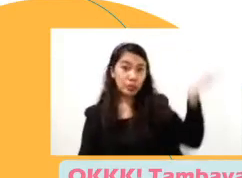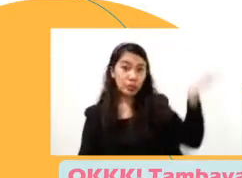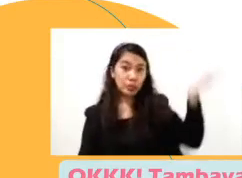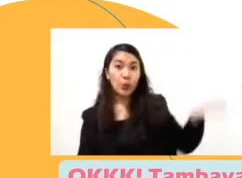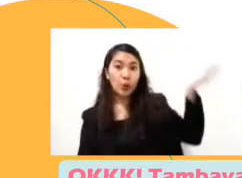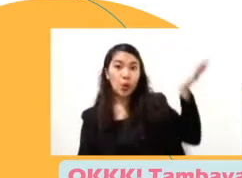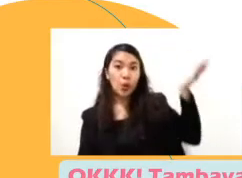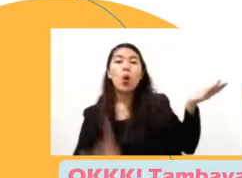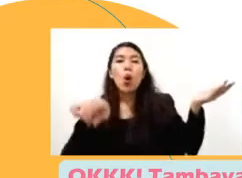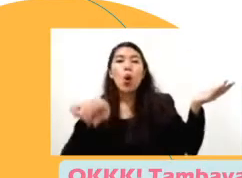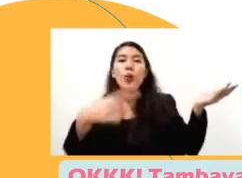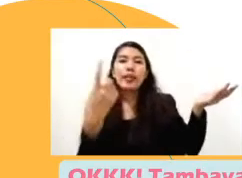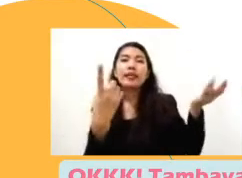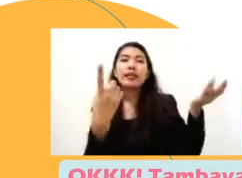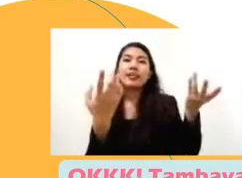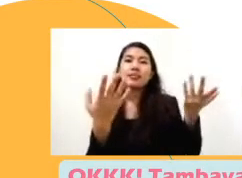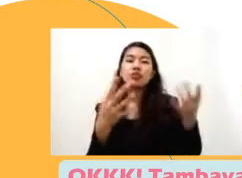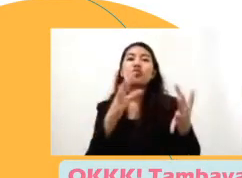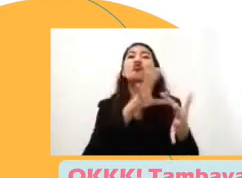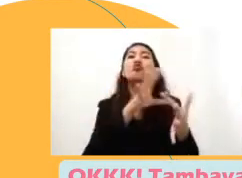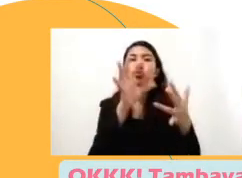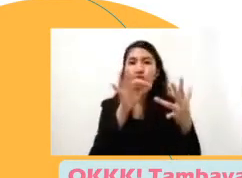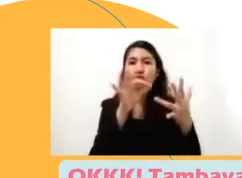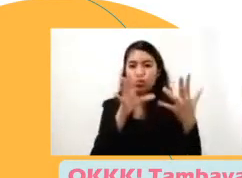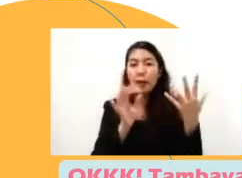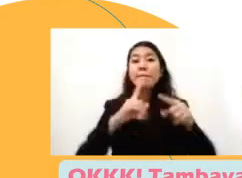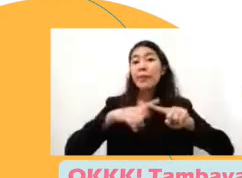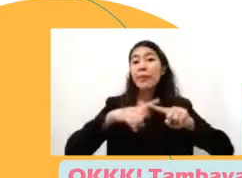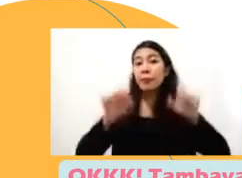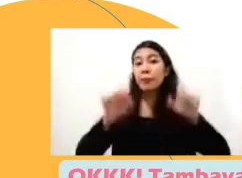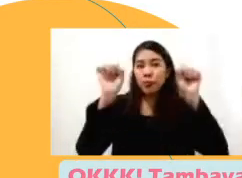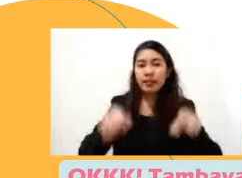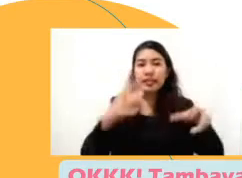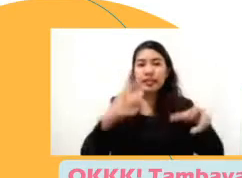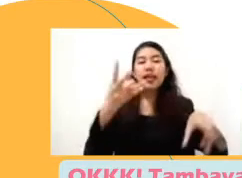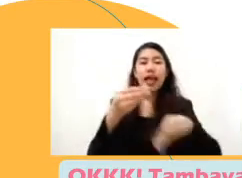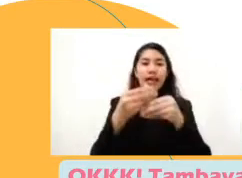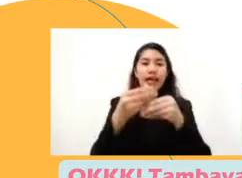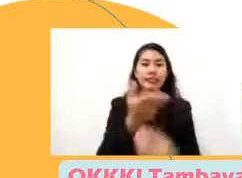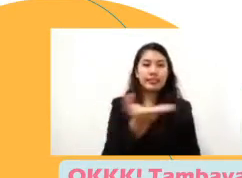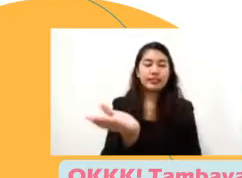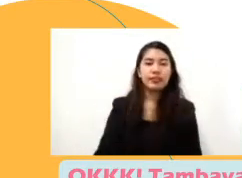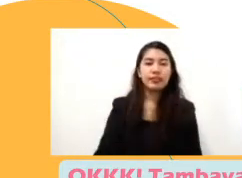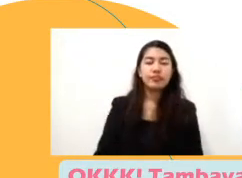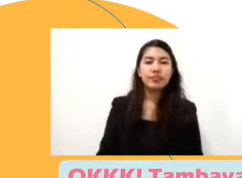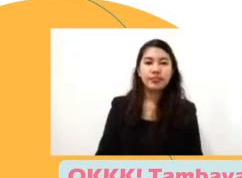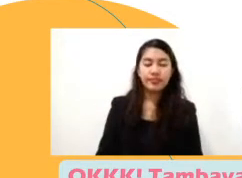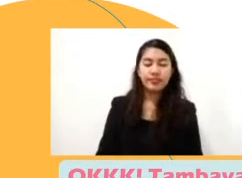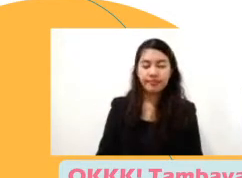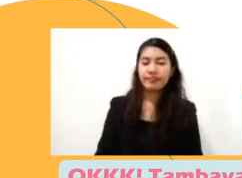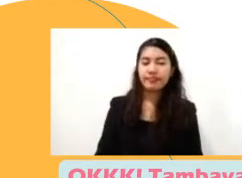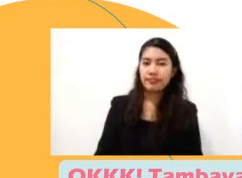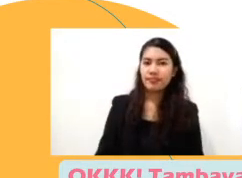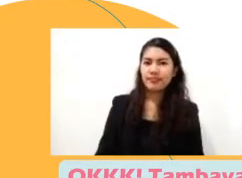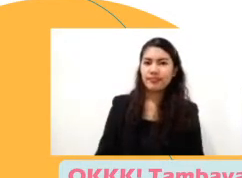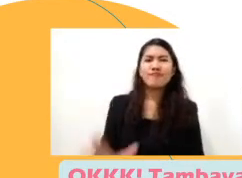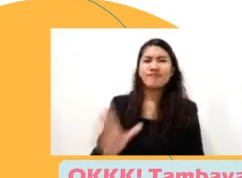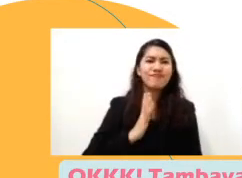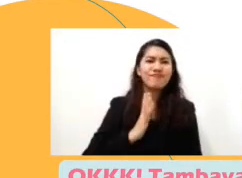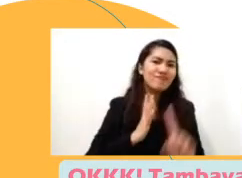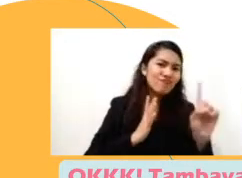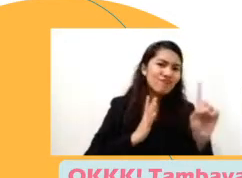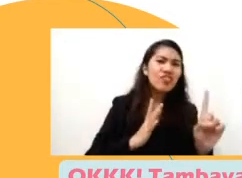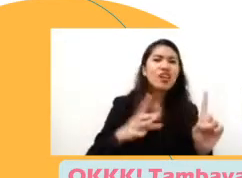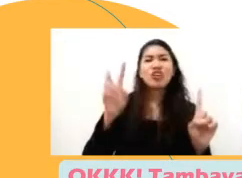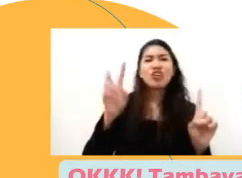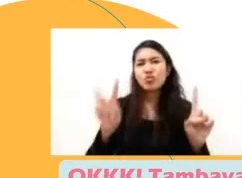Inspirasyon, ganyan. Oh. Yun. Pero pwedeng-pwede niyo yung dagdagan. Yun. Mm-hmm. Sana makagamit niyo kahit isa, ganyan, para nagamit